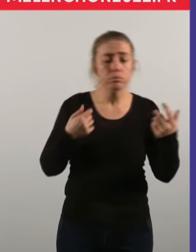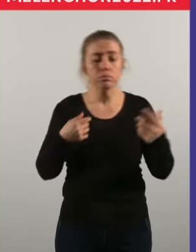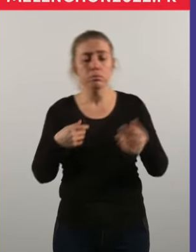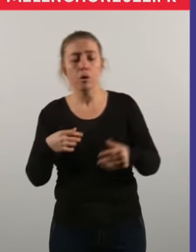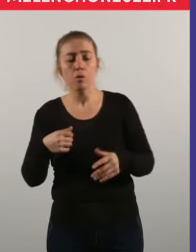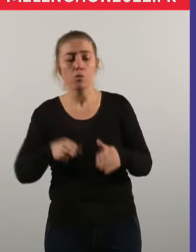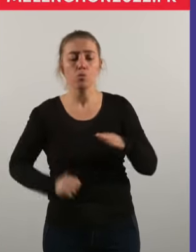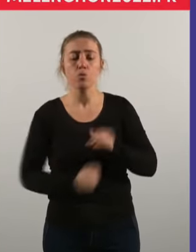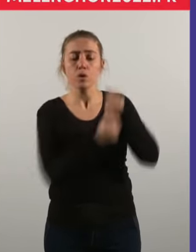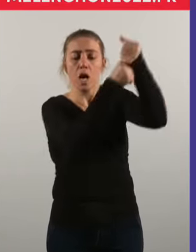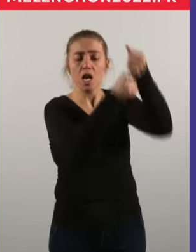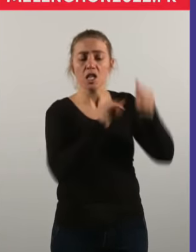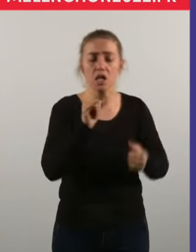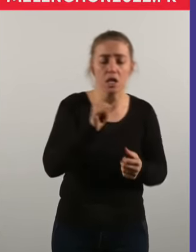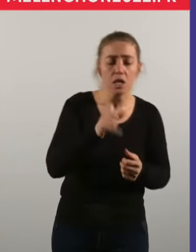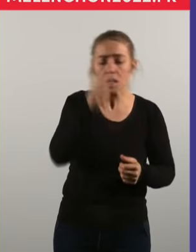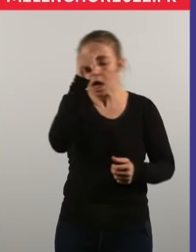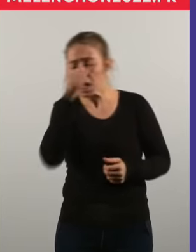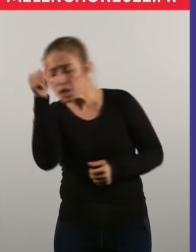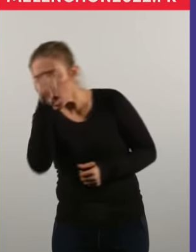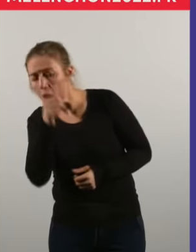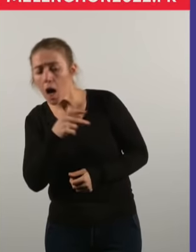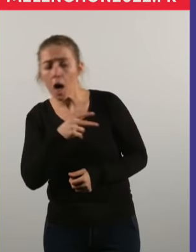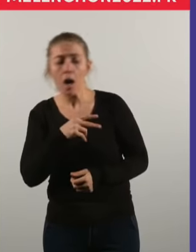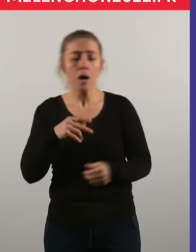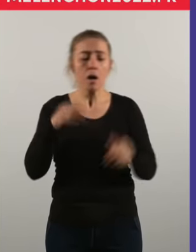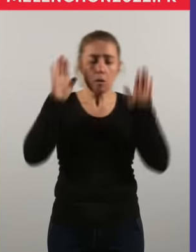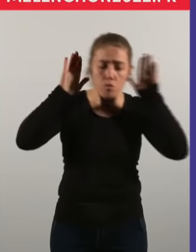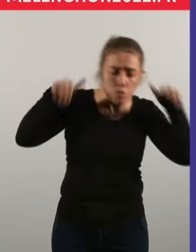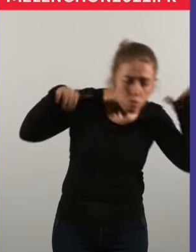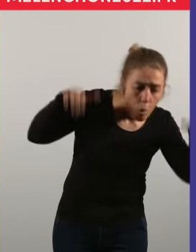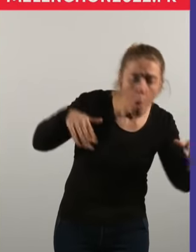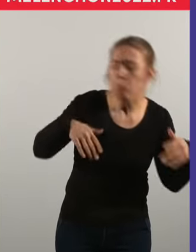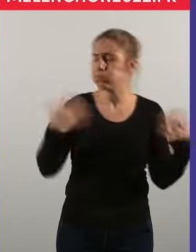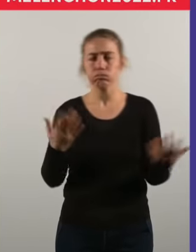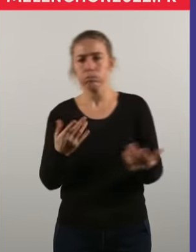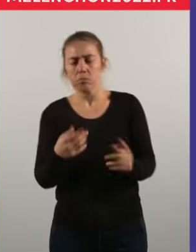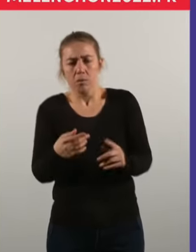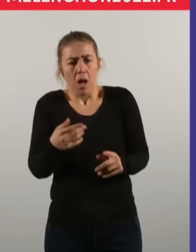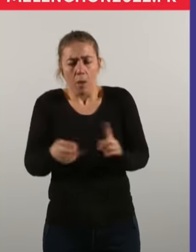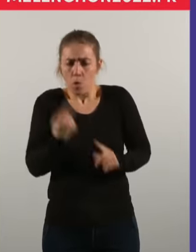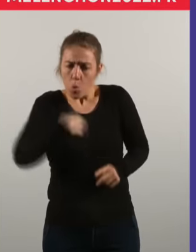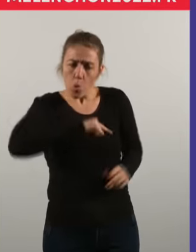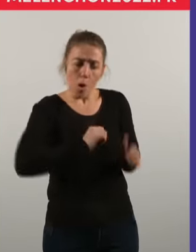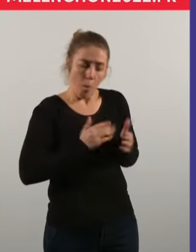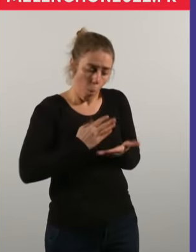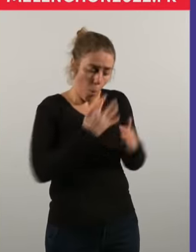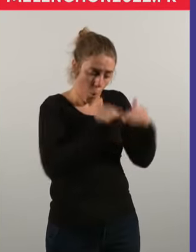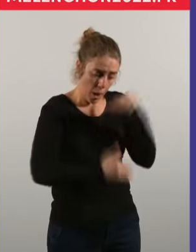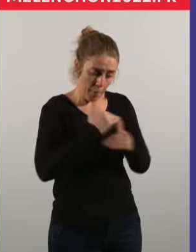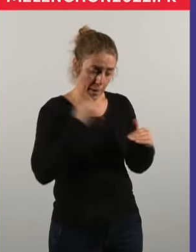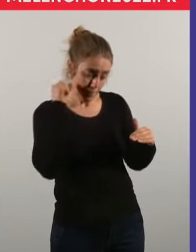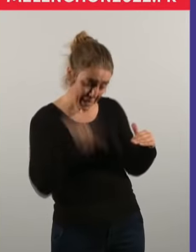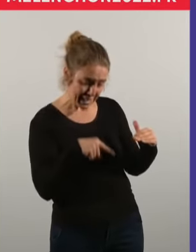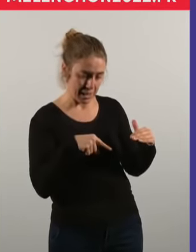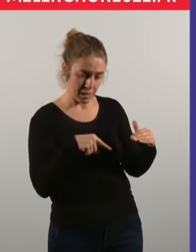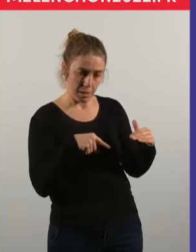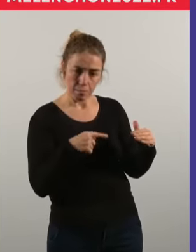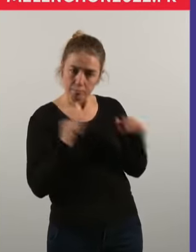sont musulmans, c'est pas le sujet. Le sujet, c'est est-ce qu'on est d'accord sur le programme et sur ce qu'on va faire ensemble. On est d'accord, très bien, on avance.